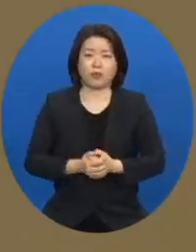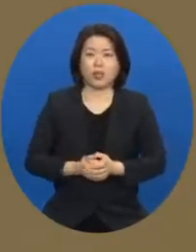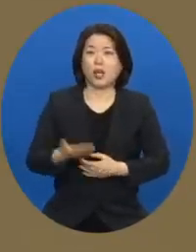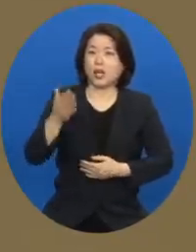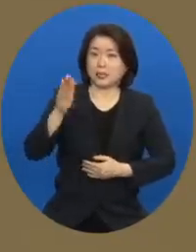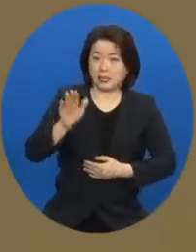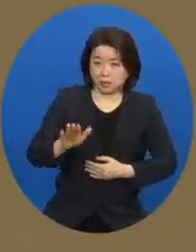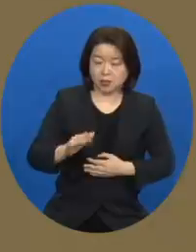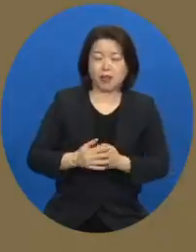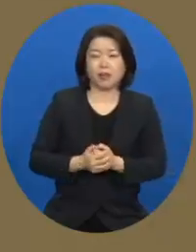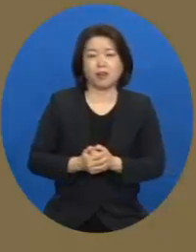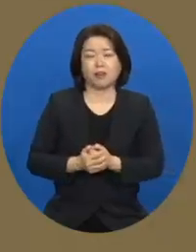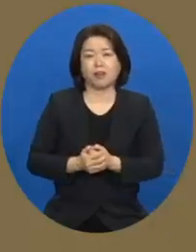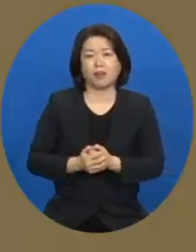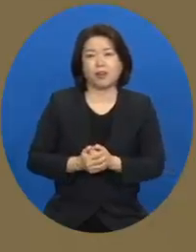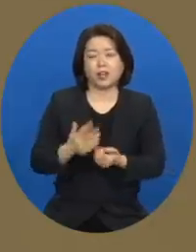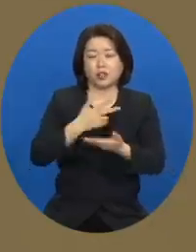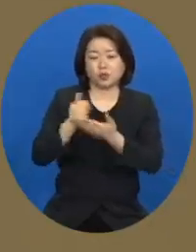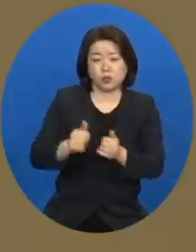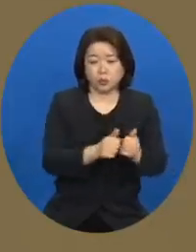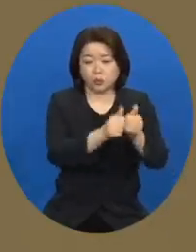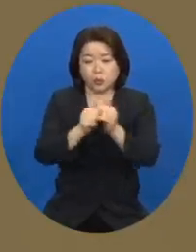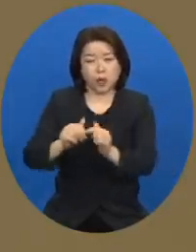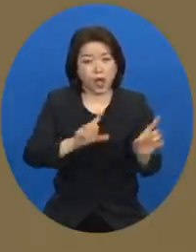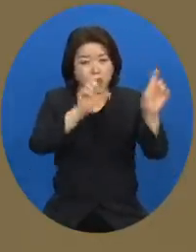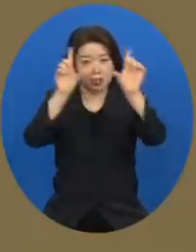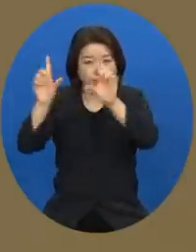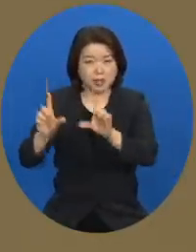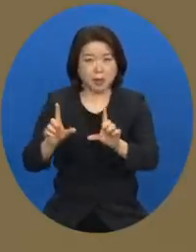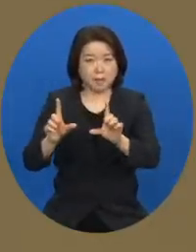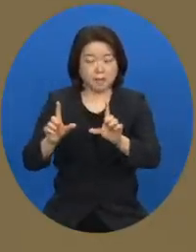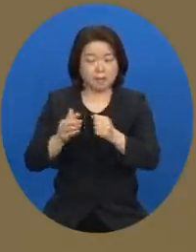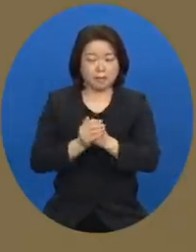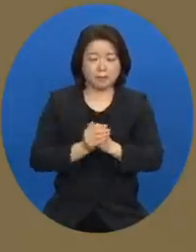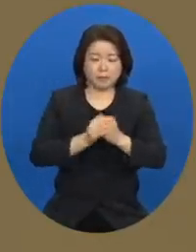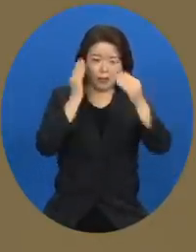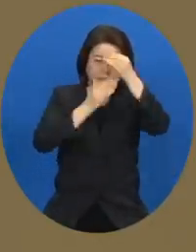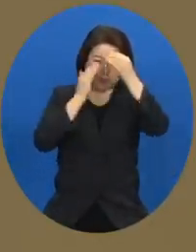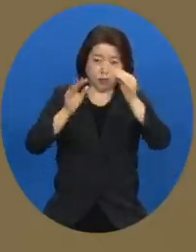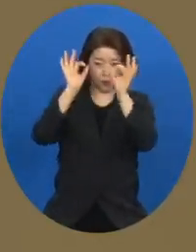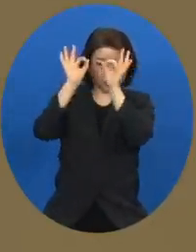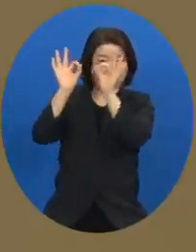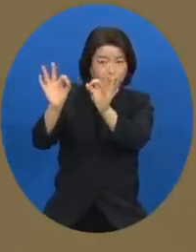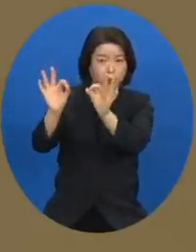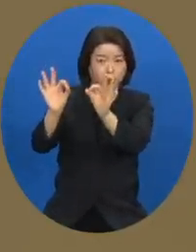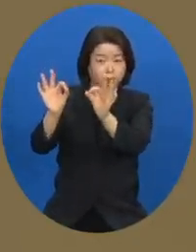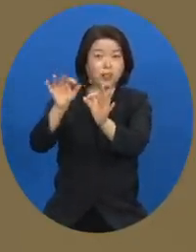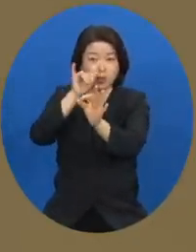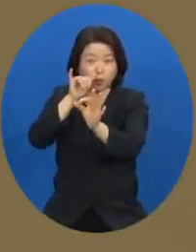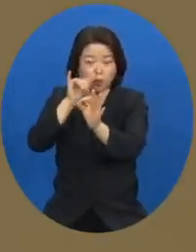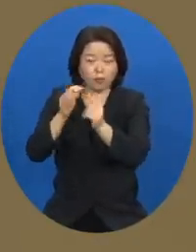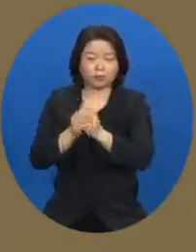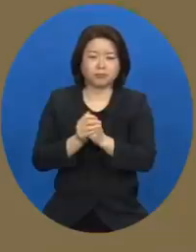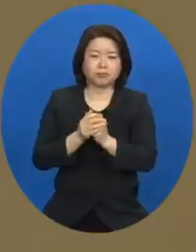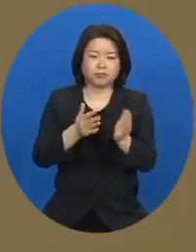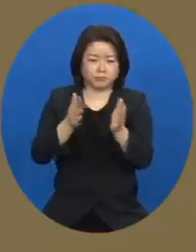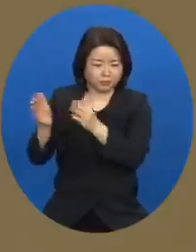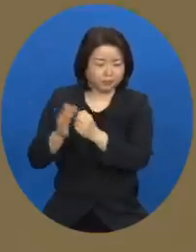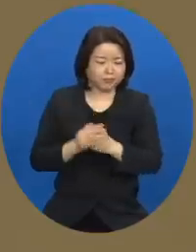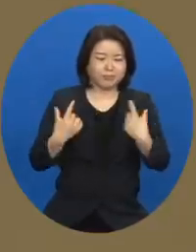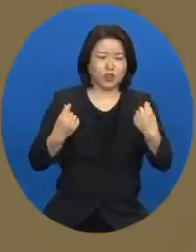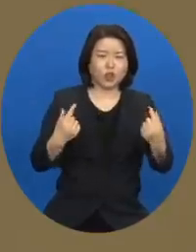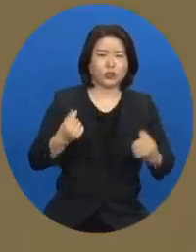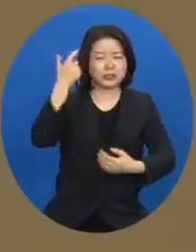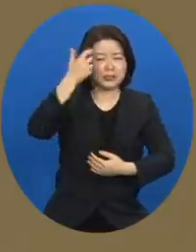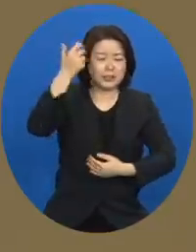그런데 이렇게 주님과 동행하는 삶을 사는 성도들을 보는가 하면 여전히 영적인 침체에